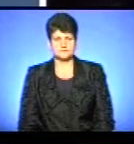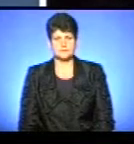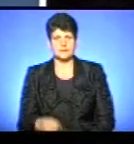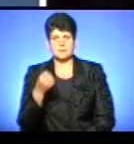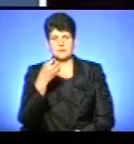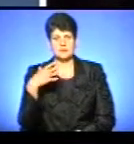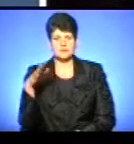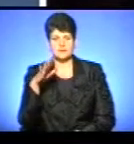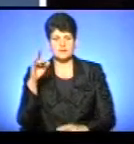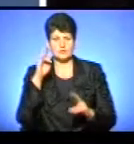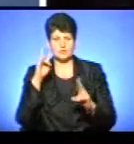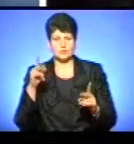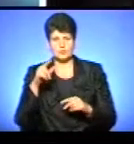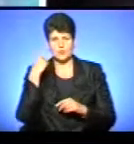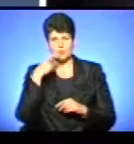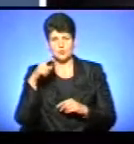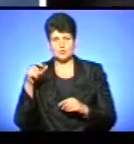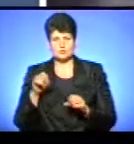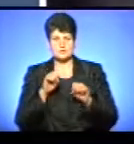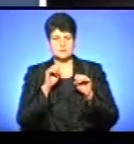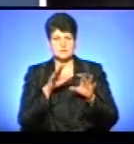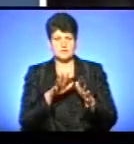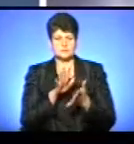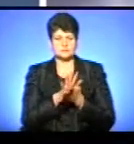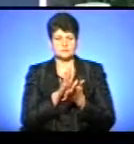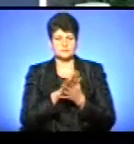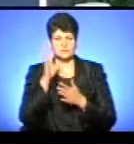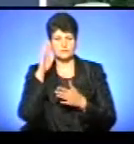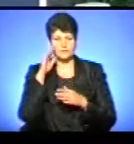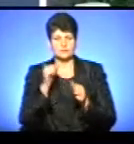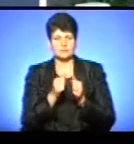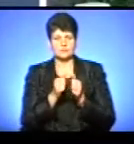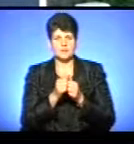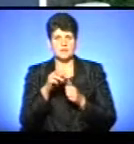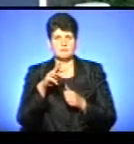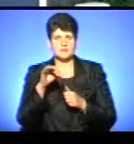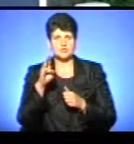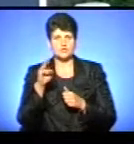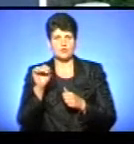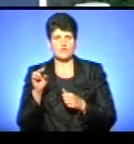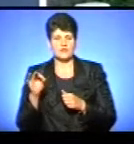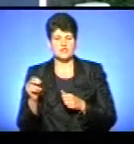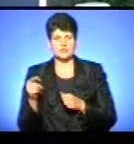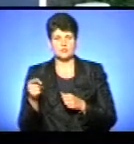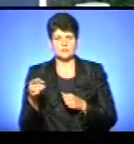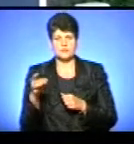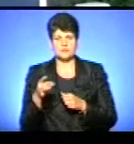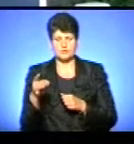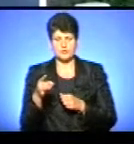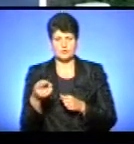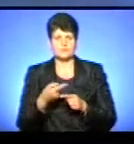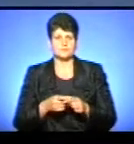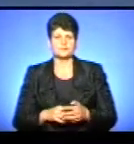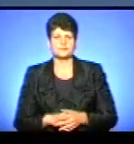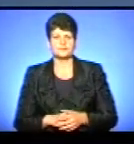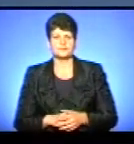15 вересня невідомі особи злили нечистоти поблизу села Мишковичі Тернопільського району, повідомив сьогодні новинам голова громадського об'єднання «Скеля» Андрій